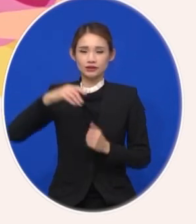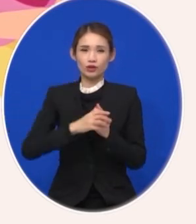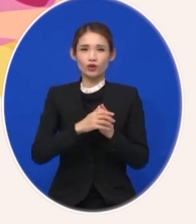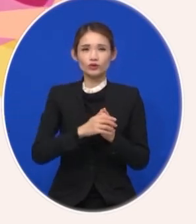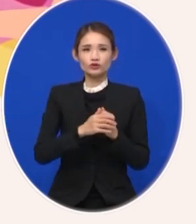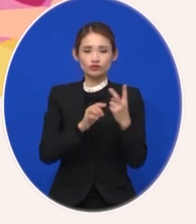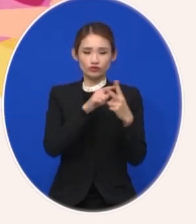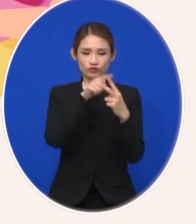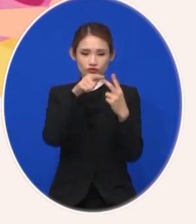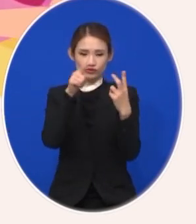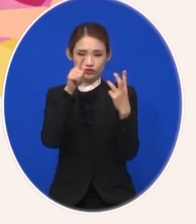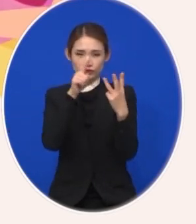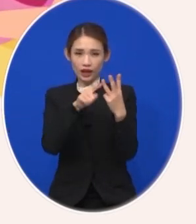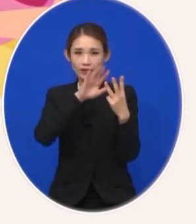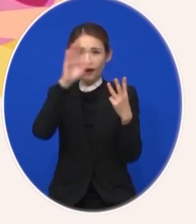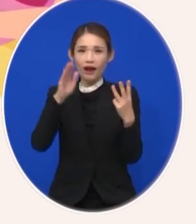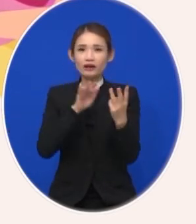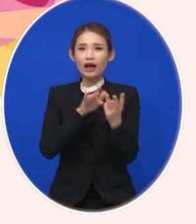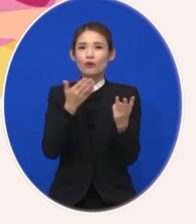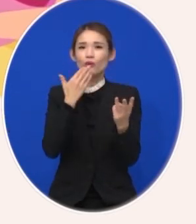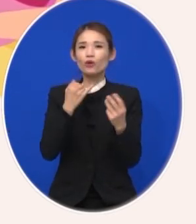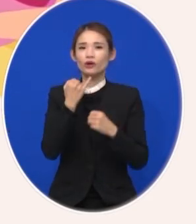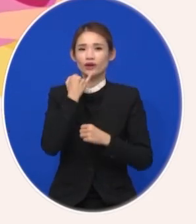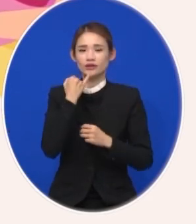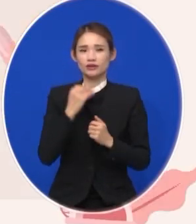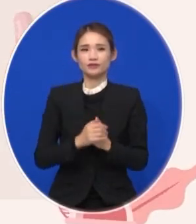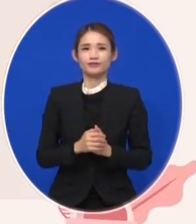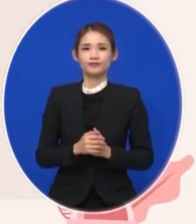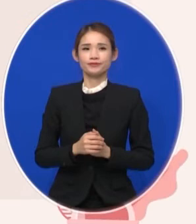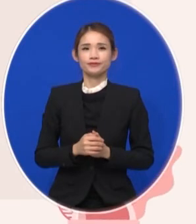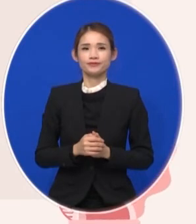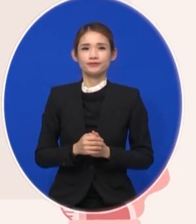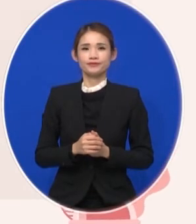디오반 모두 모유 수유가 가능합니다.